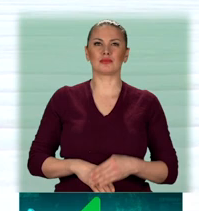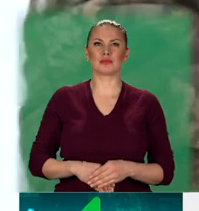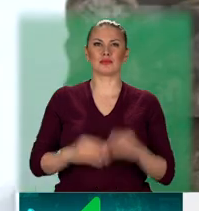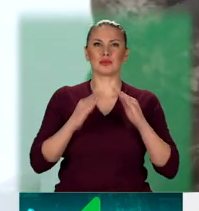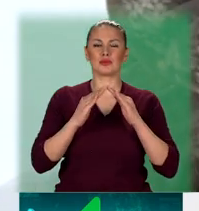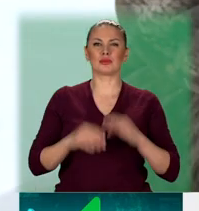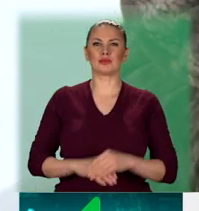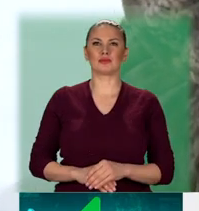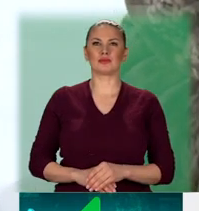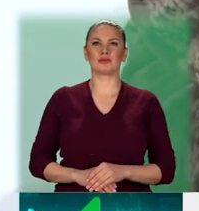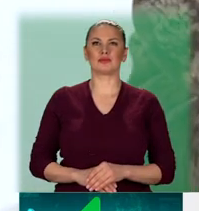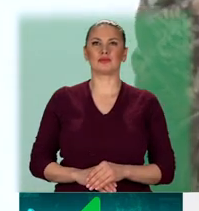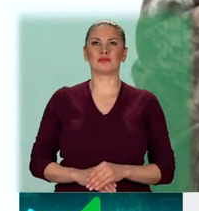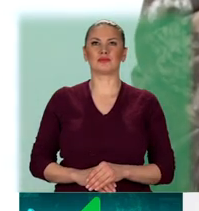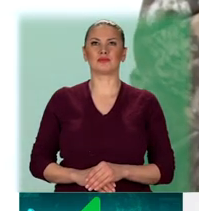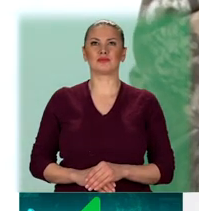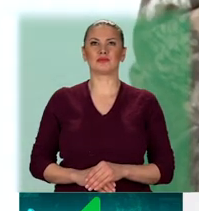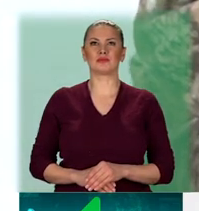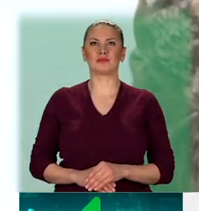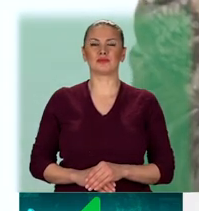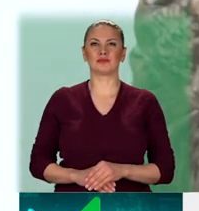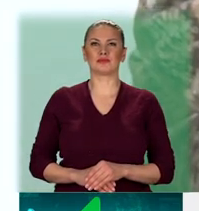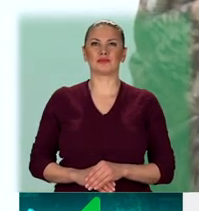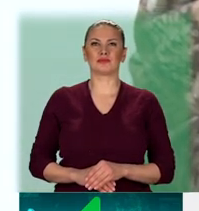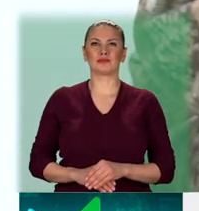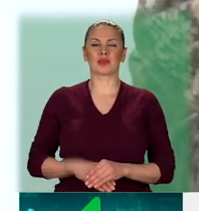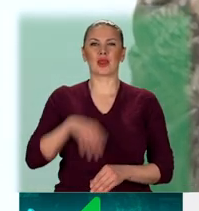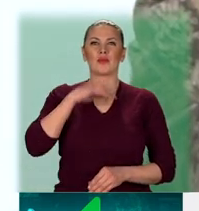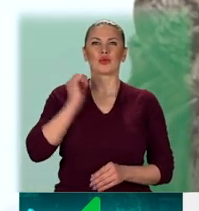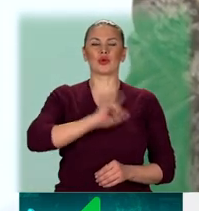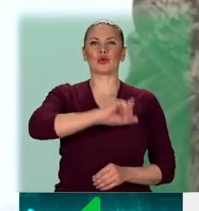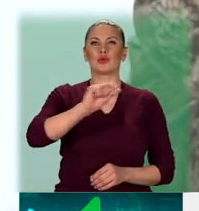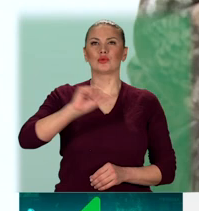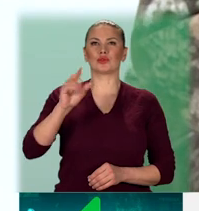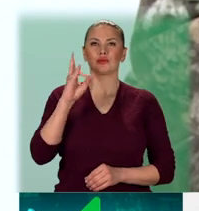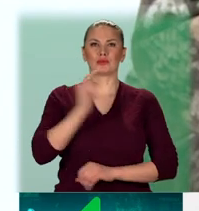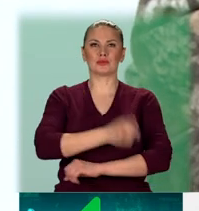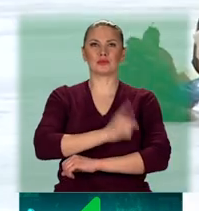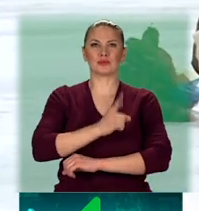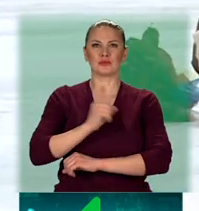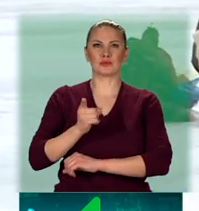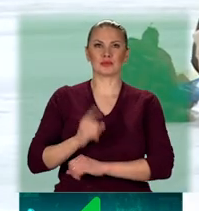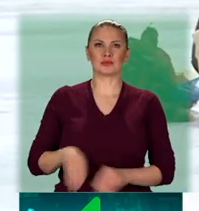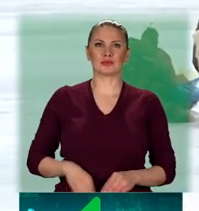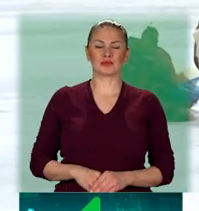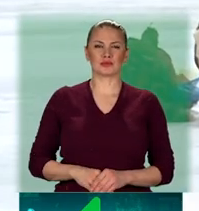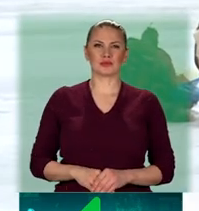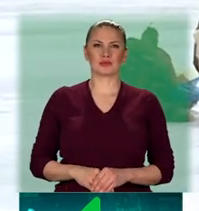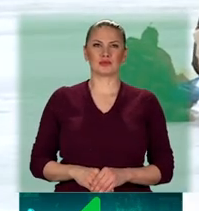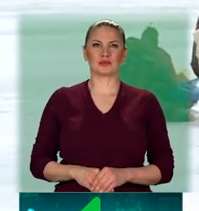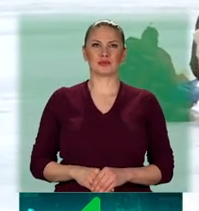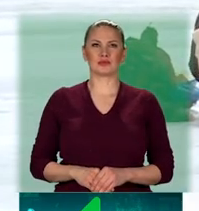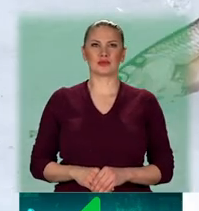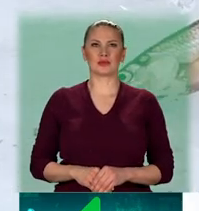отвечают. С утра здесь сидите? Да. Ожидали, что будет столько людей? Либо спешат заверить, что ко